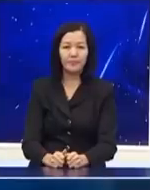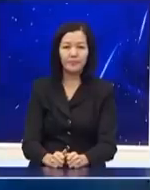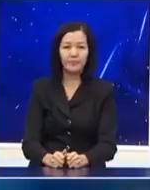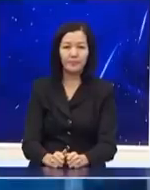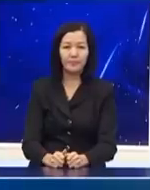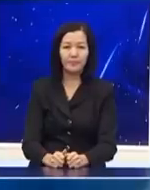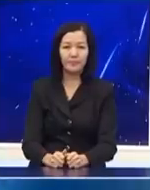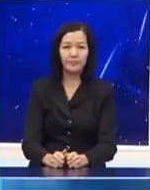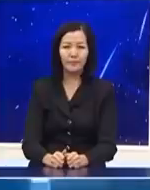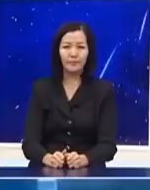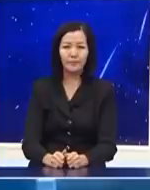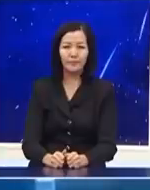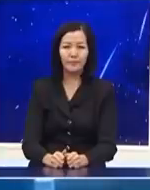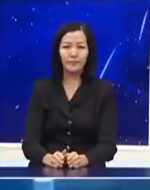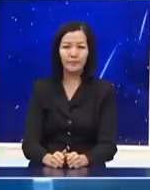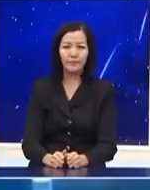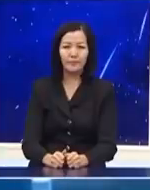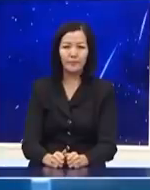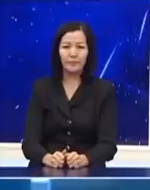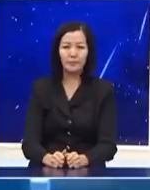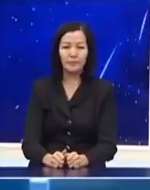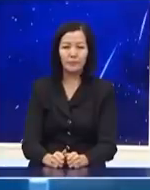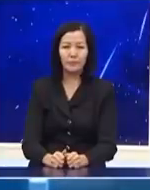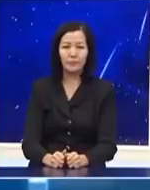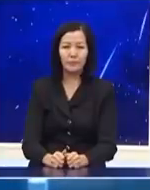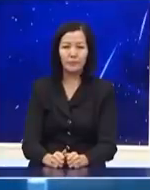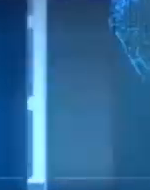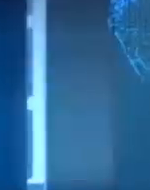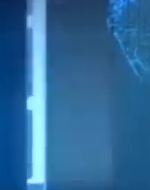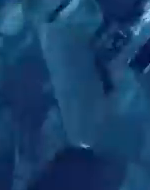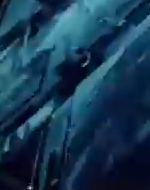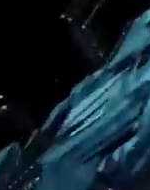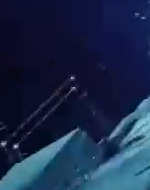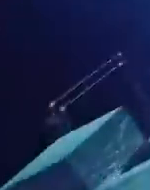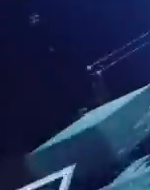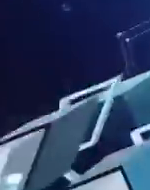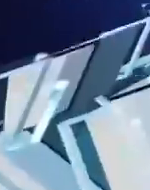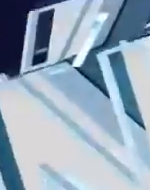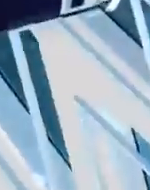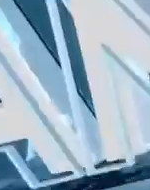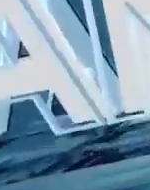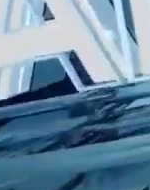Жасұлан Шымкенже, Айдос Қалиев, Жетісу арнасы, Райымбек ауданынан.